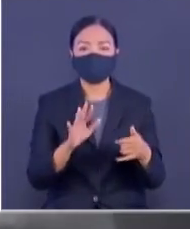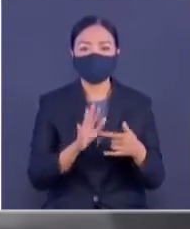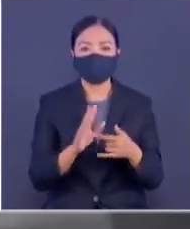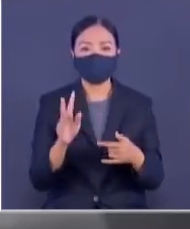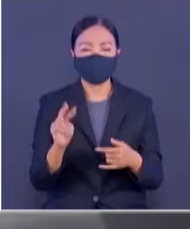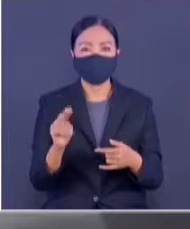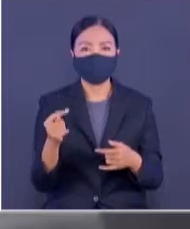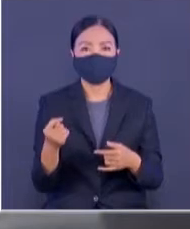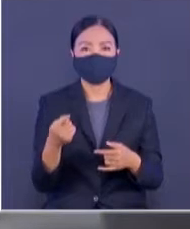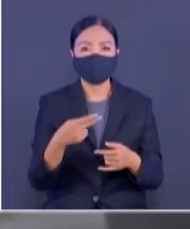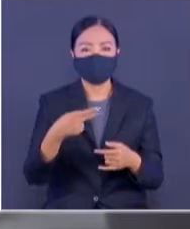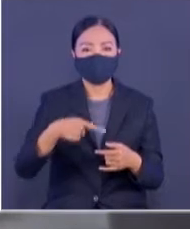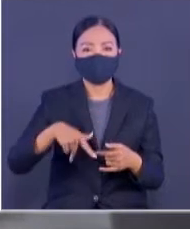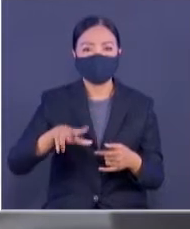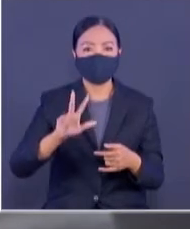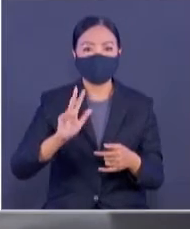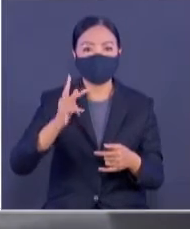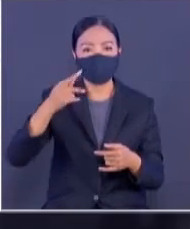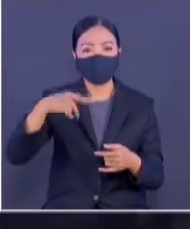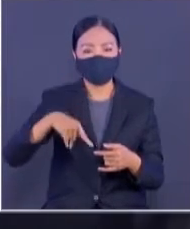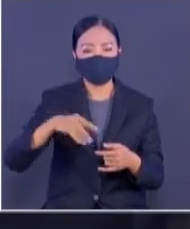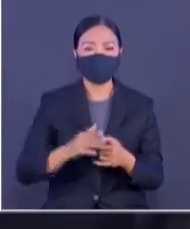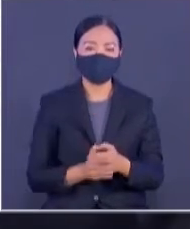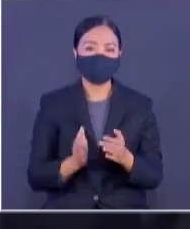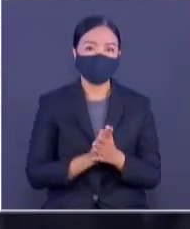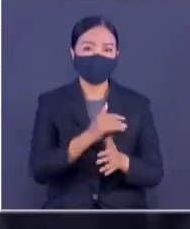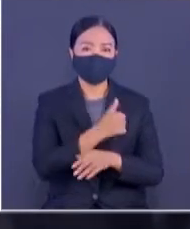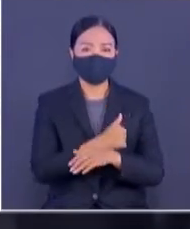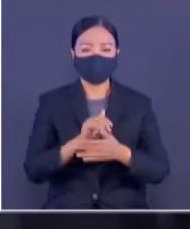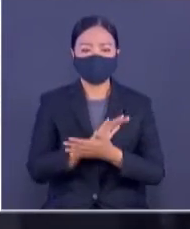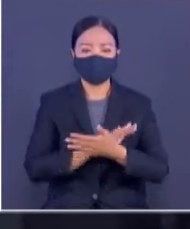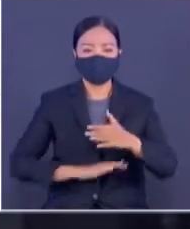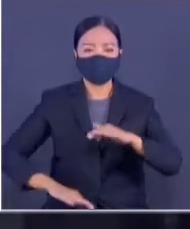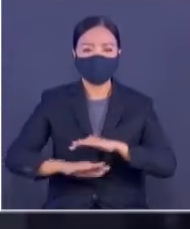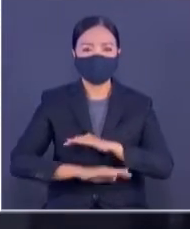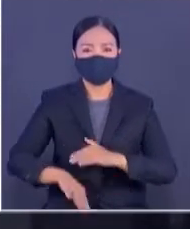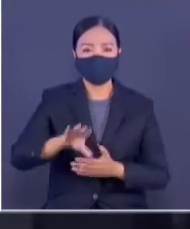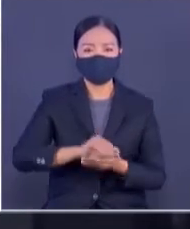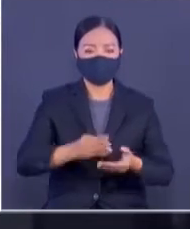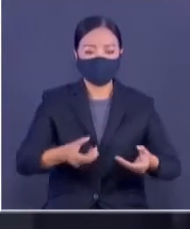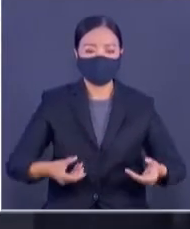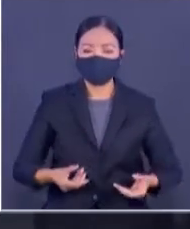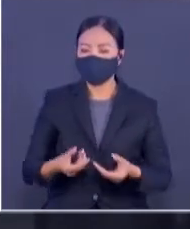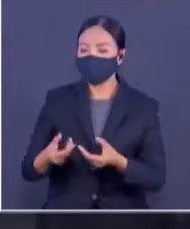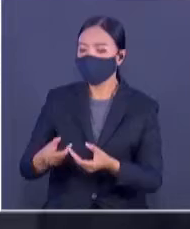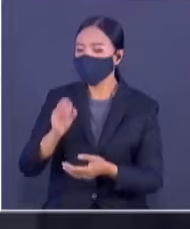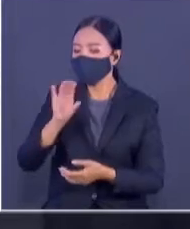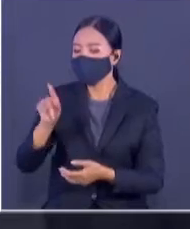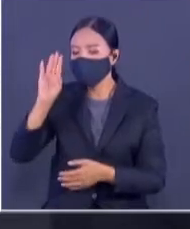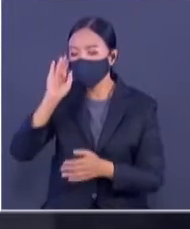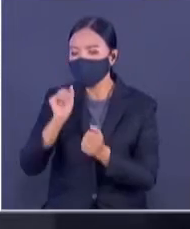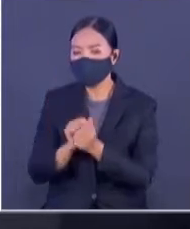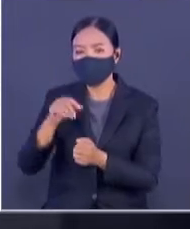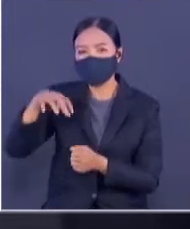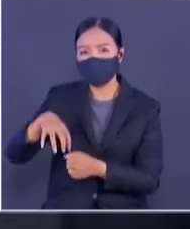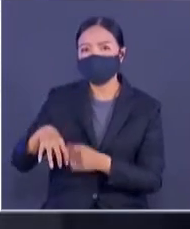องนะครับทางเจ้าอาวาสท่านก็เตรียมเอกสารหลักฐานทั้งหมดเนี่ยเข้ามาแจ้งความร้องทุกข์ที่สถานีตำรวจนะครับที่ส